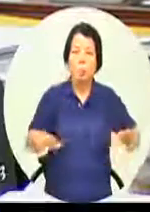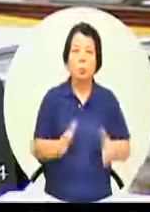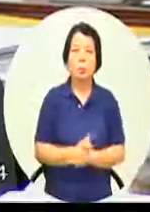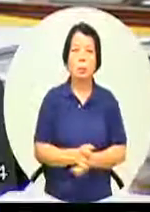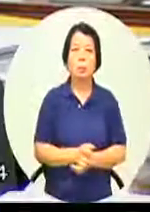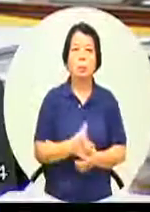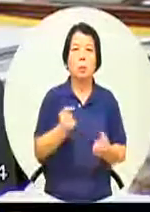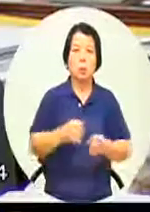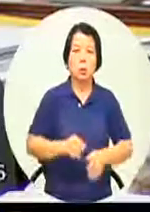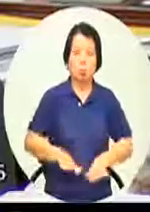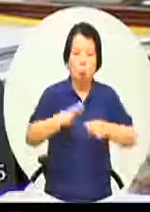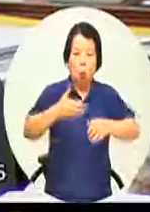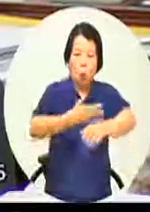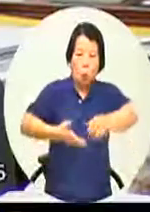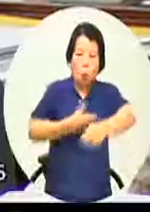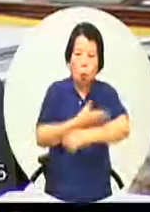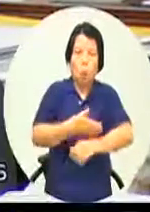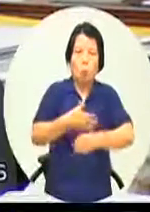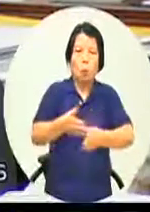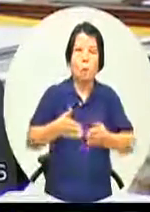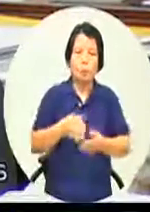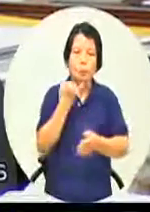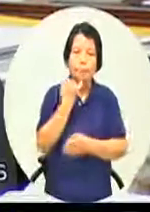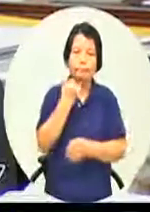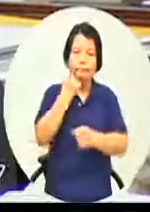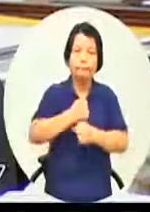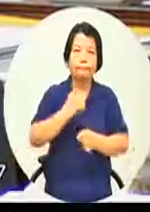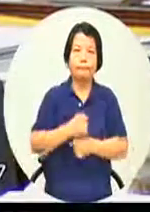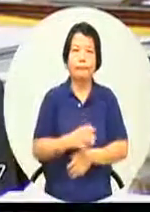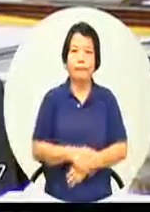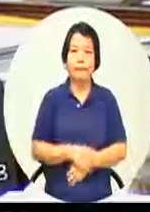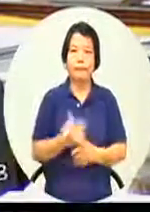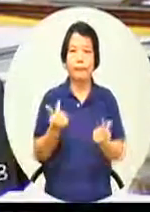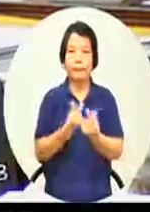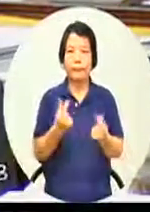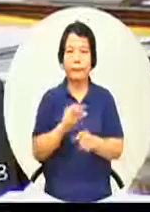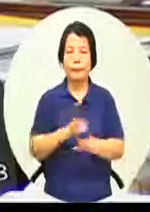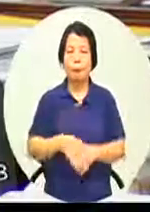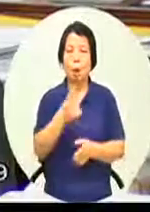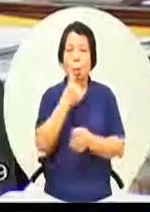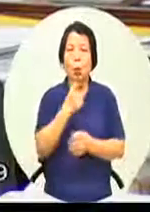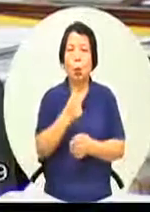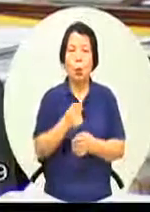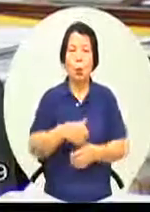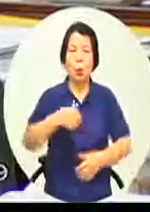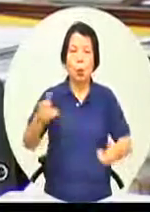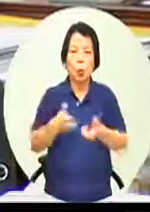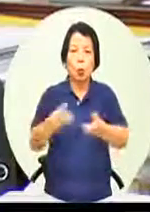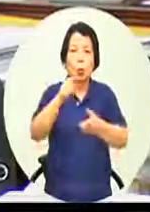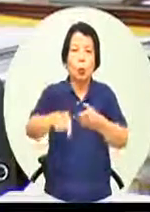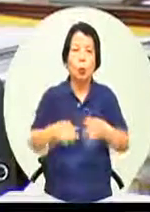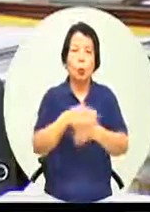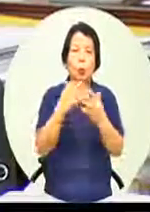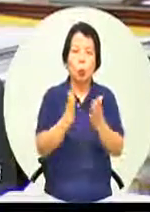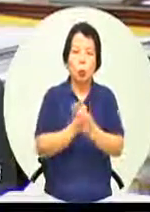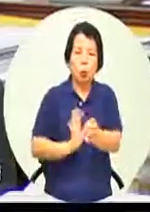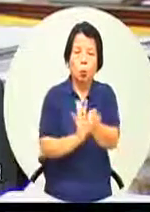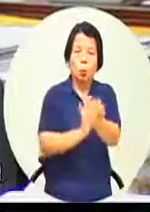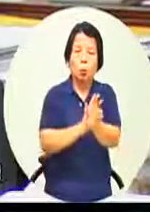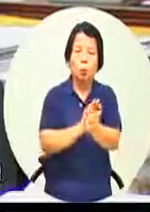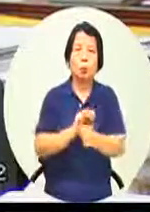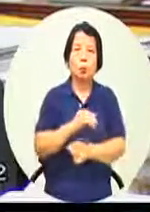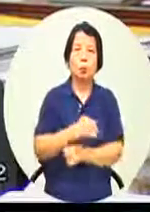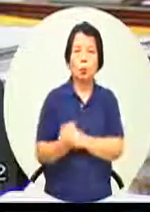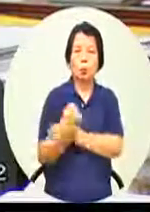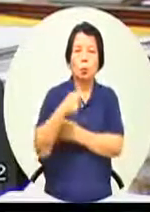滞洪池的观念其实是可以来做的，像说我们在绿建筑自治条例，我们气候变迁小组努力的推，然